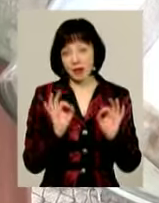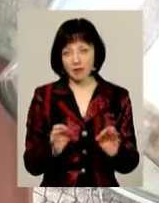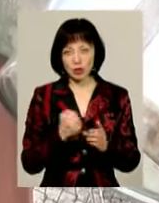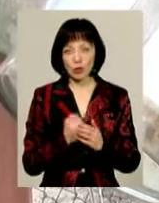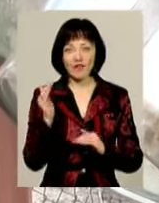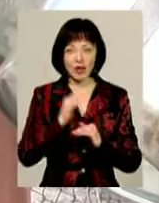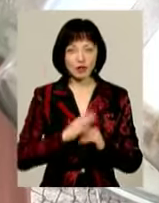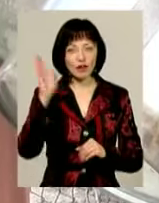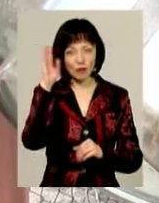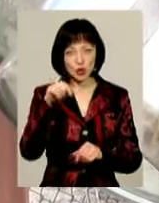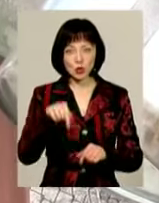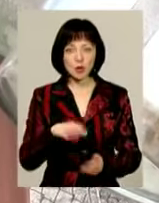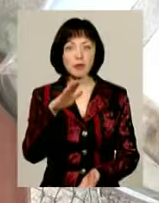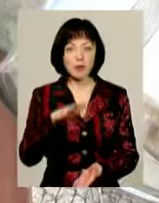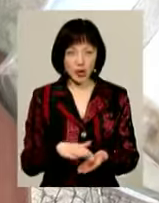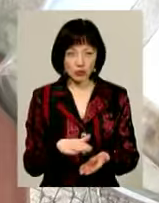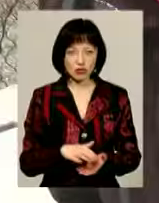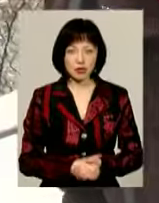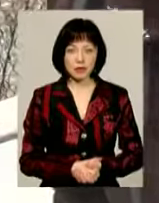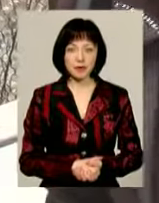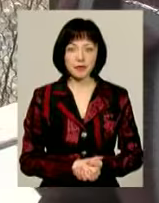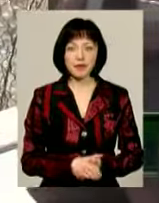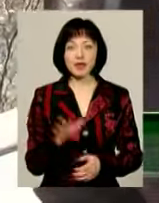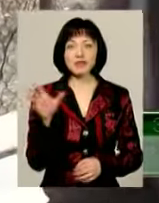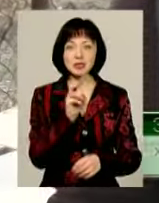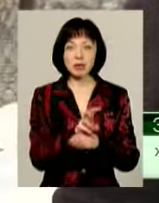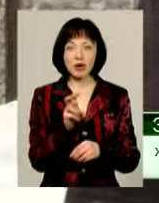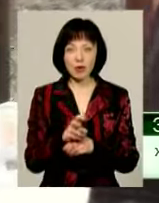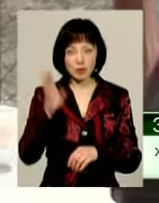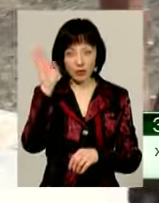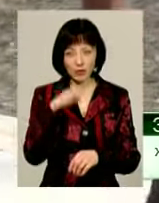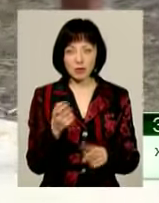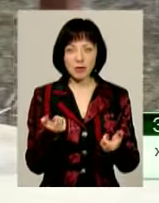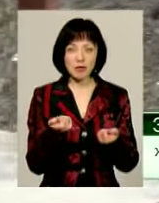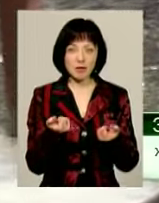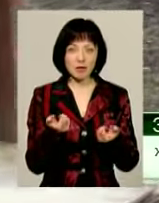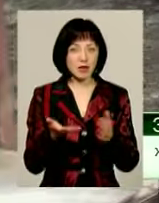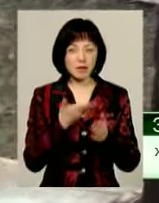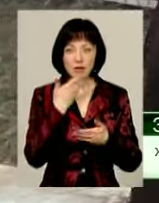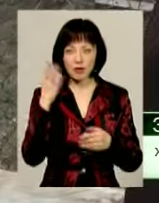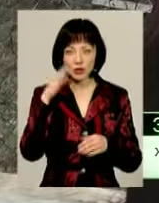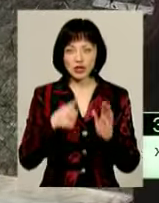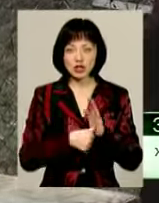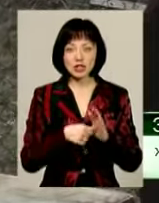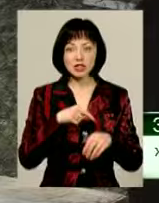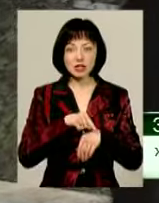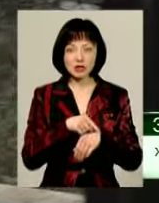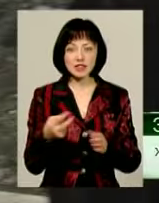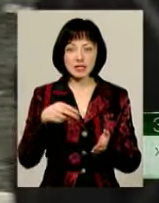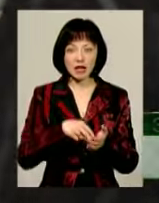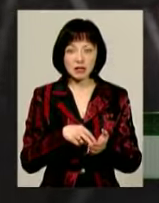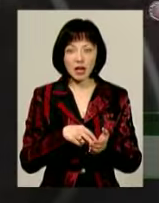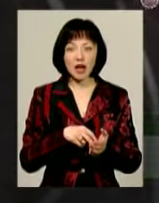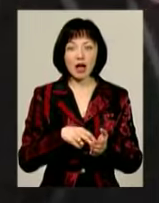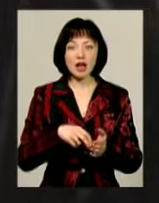вечора води і тут меншає. А як всі приходять по воду, то й нема води. Да, як в 6 часов станеш, то ще набереш